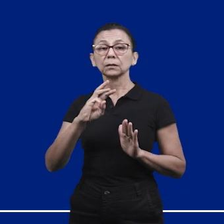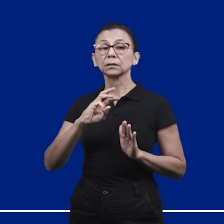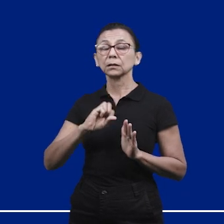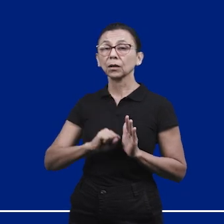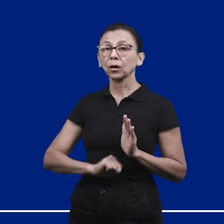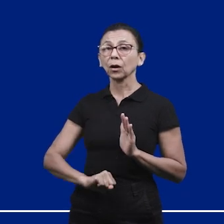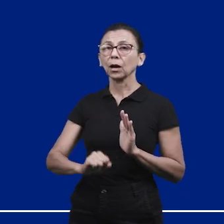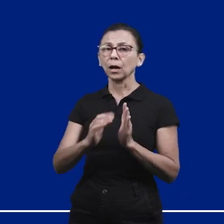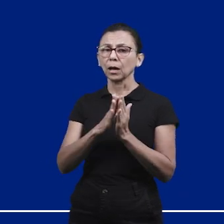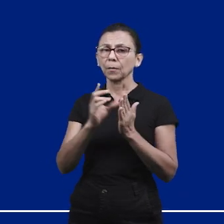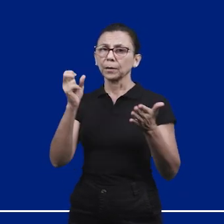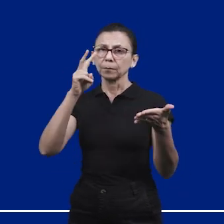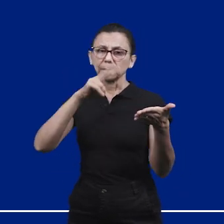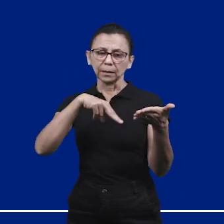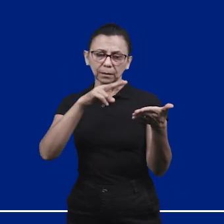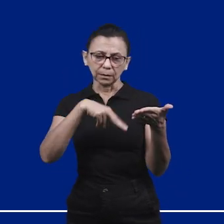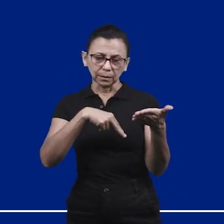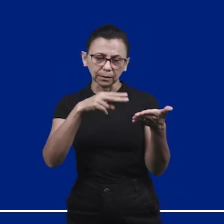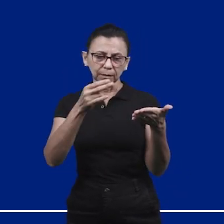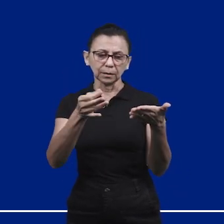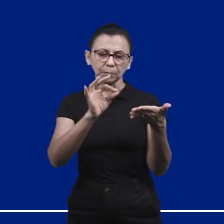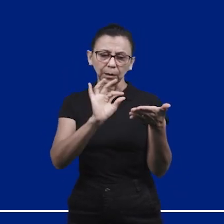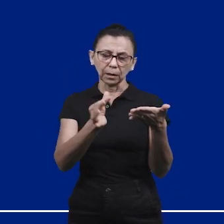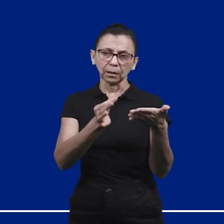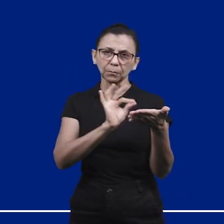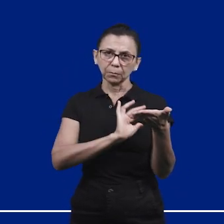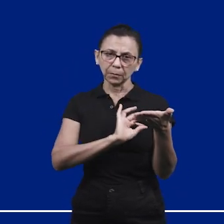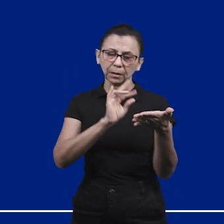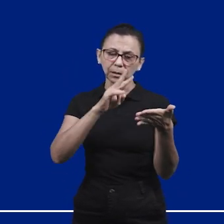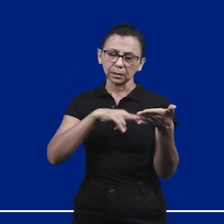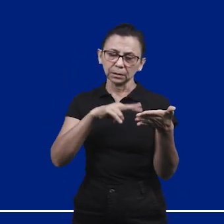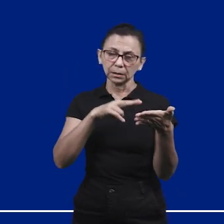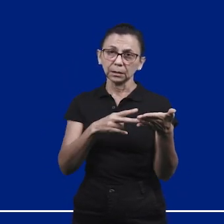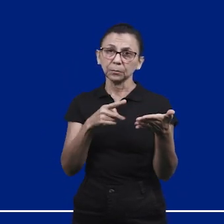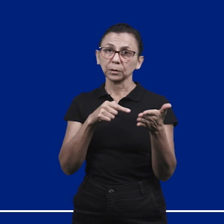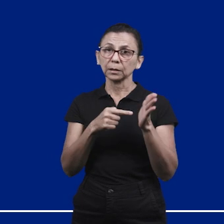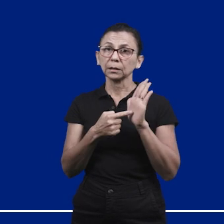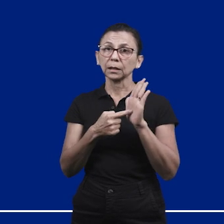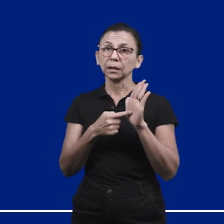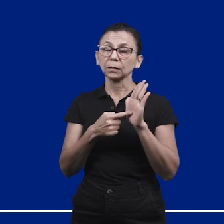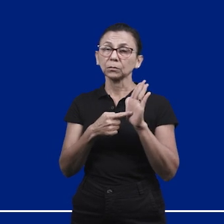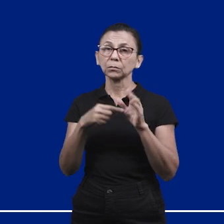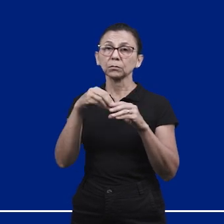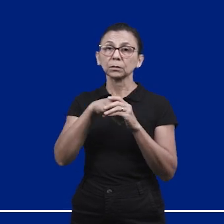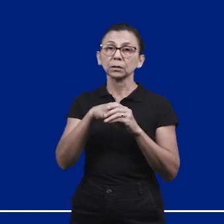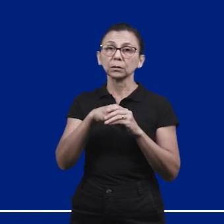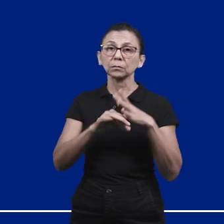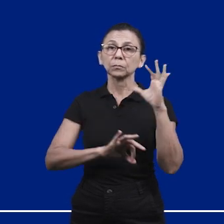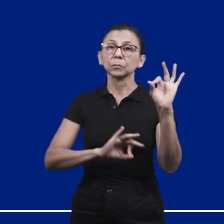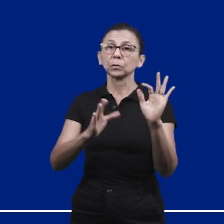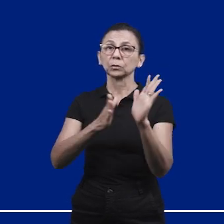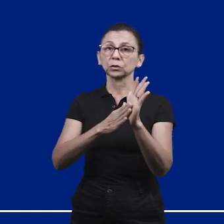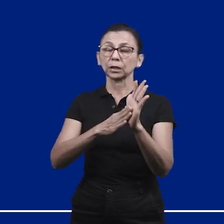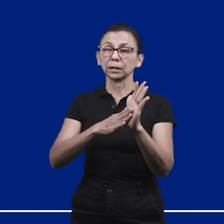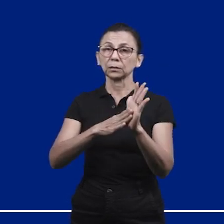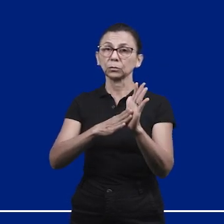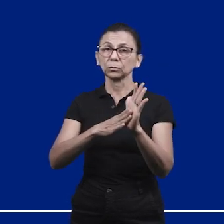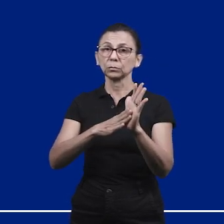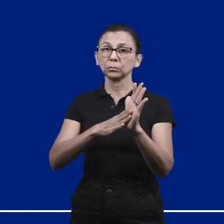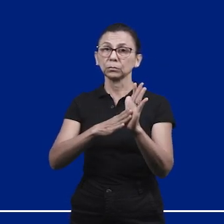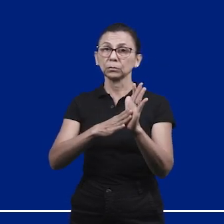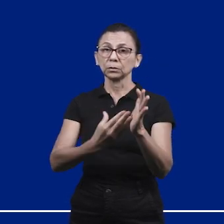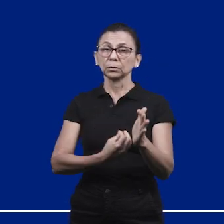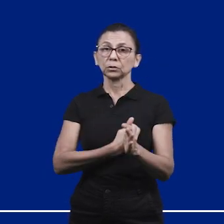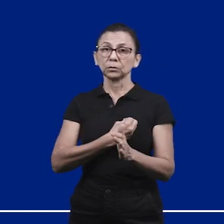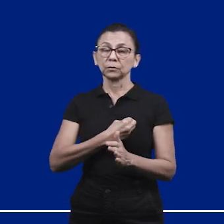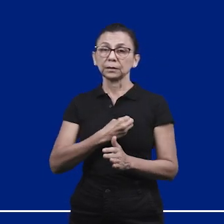Y compris, il y a un texte, je ne sais pas si on peut mettre ici, Jean 5,39. Voici, examinez les